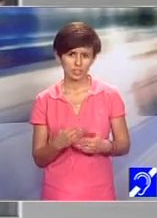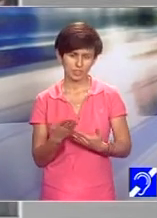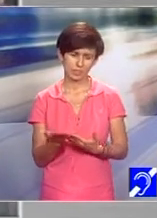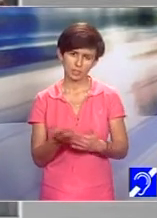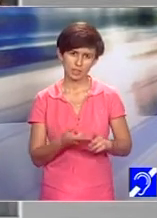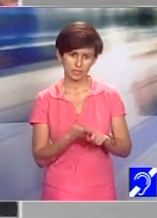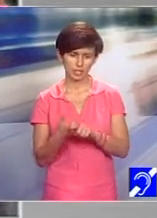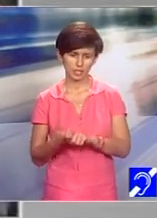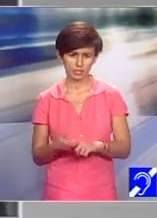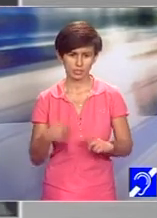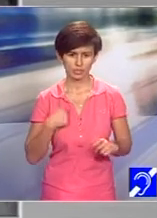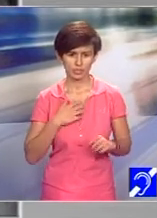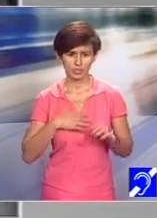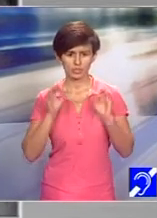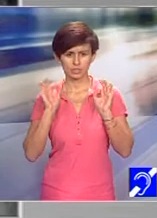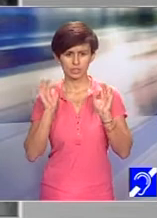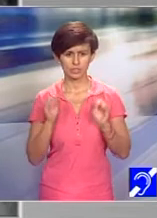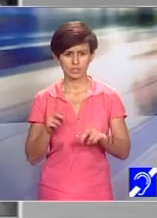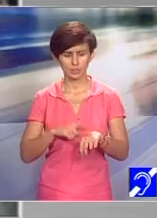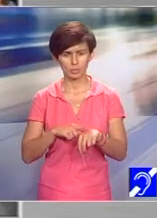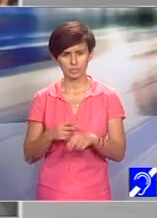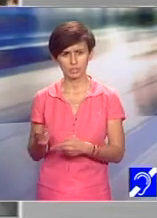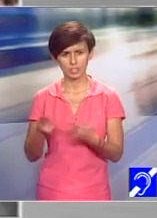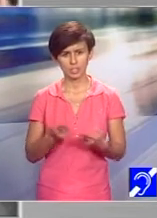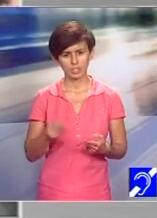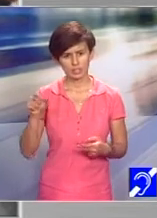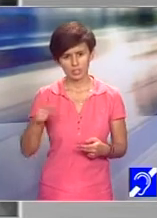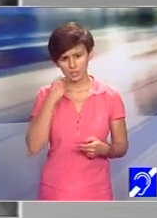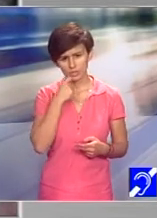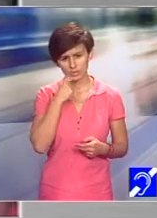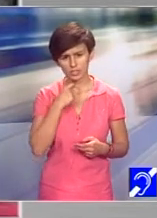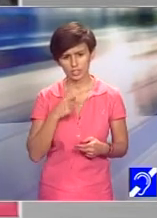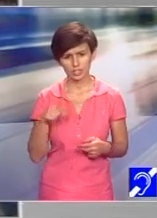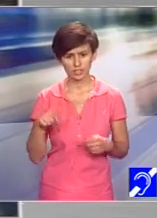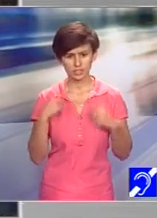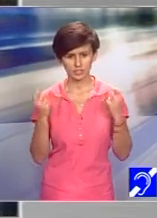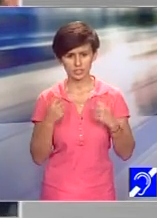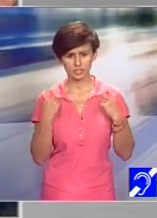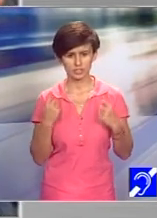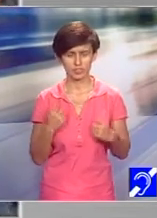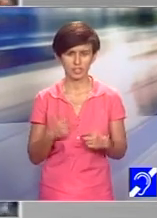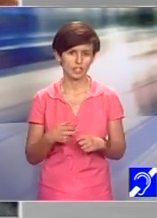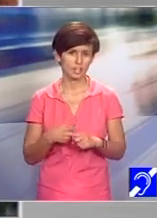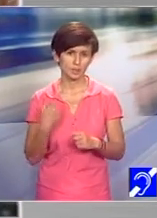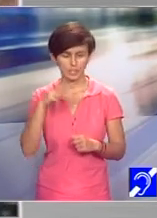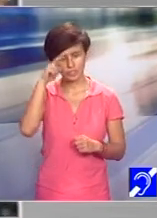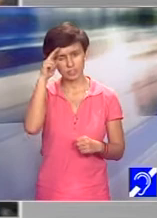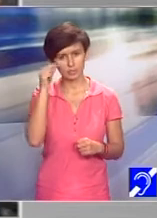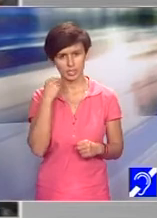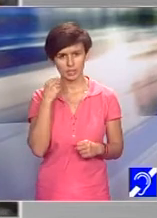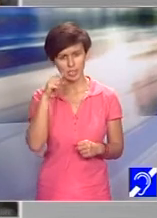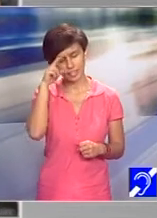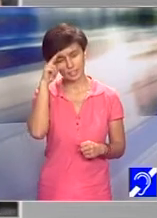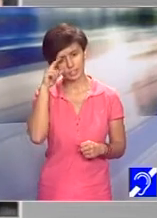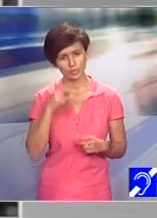să folosesc acest moment ca să invit pe clujeni să vină la Herbstfest. Berea este foarte bună, este rece și e din Germania, mâncarea este de asemenea din Germania